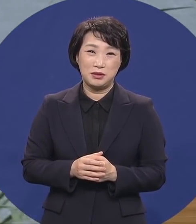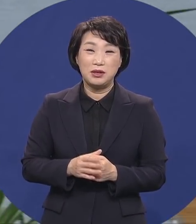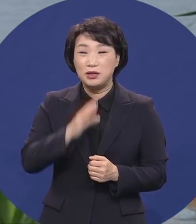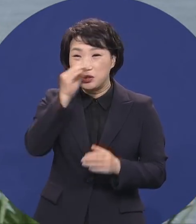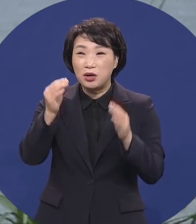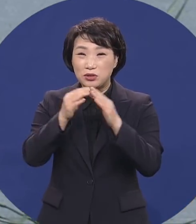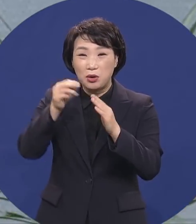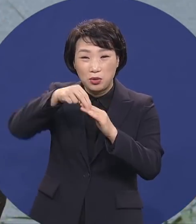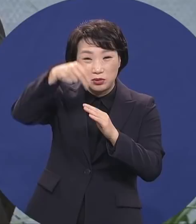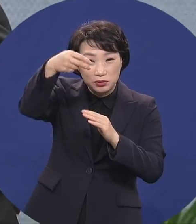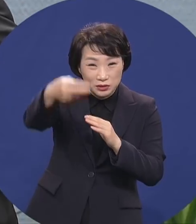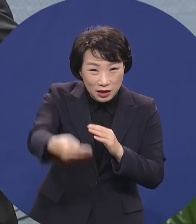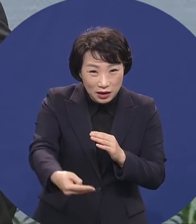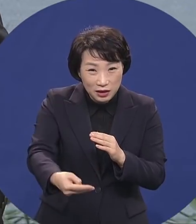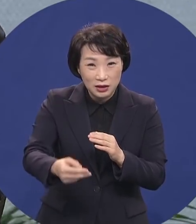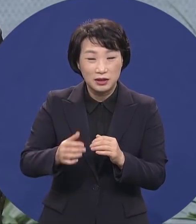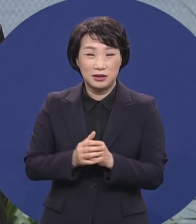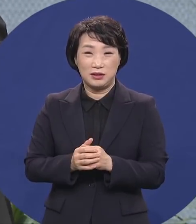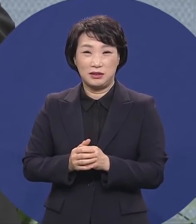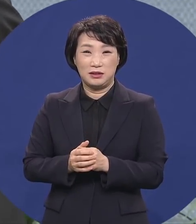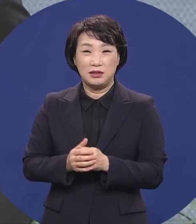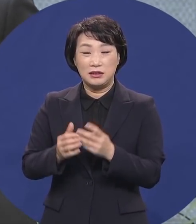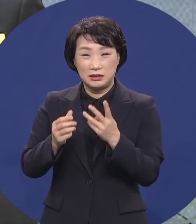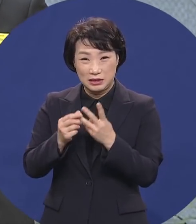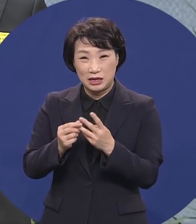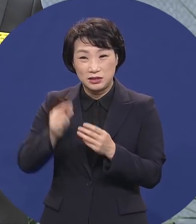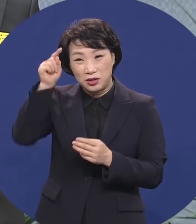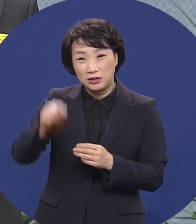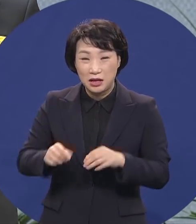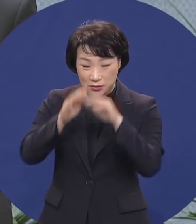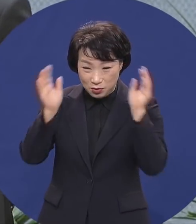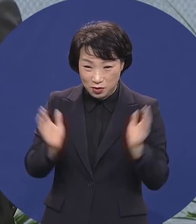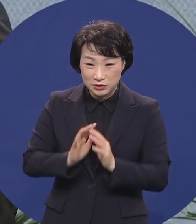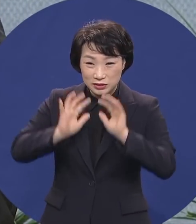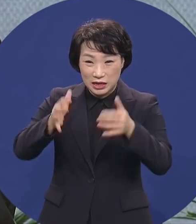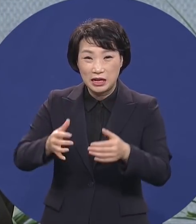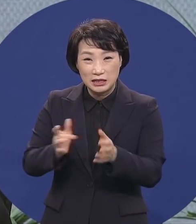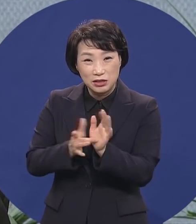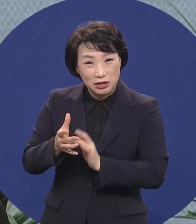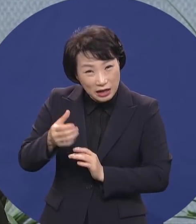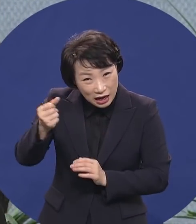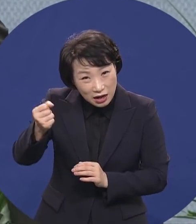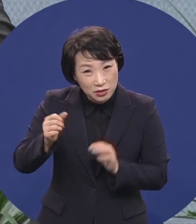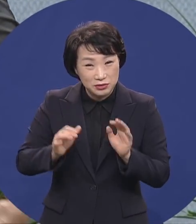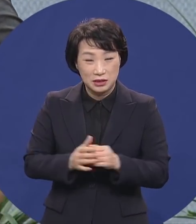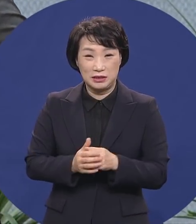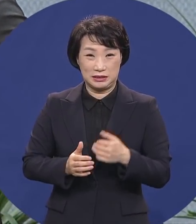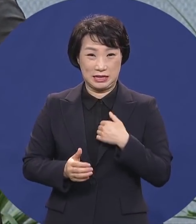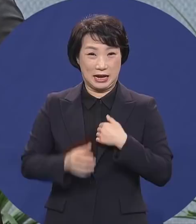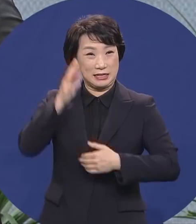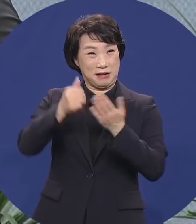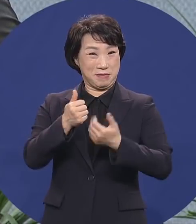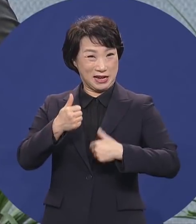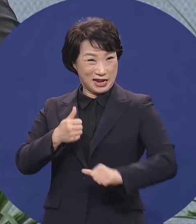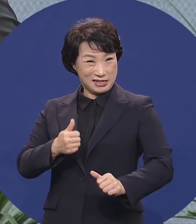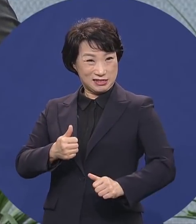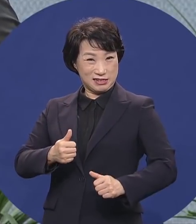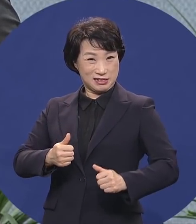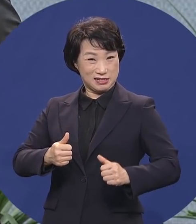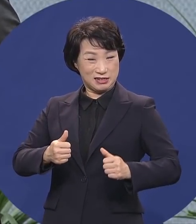성전 꼭대기에서 뛰어내려서 천하 만국을 자기 손에 쥐고 내가 하나님의